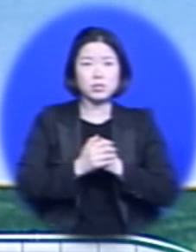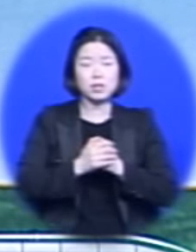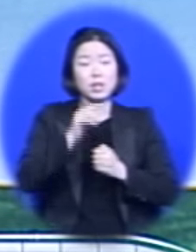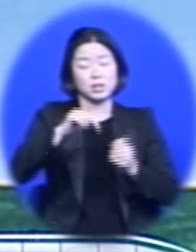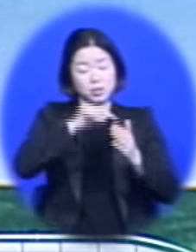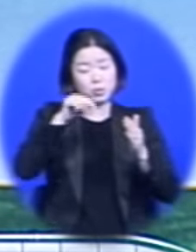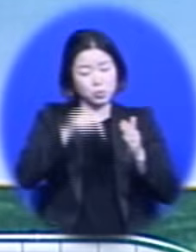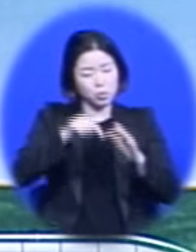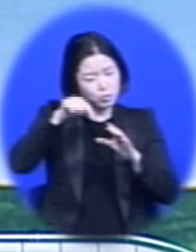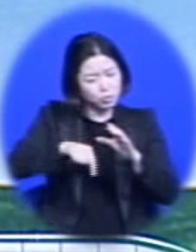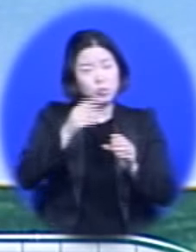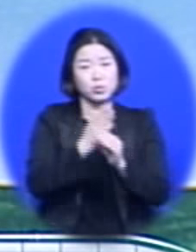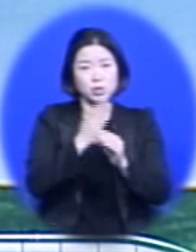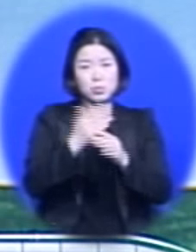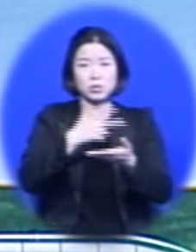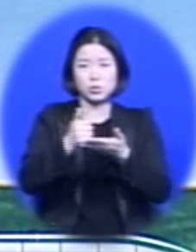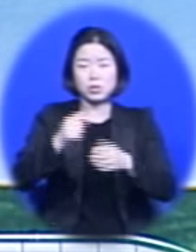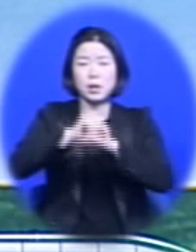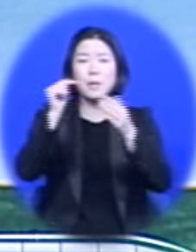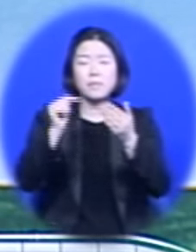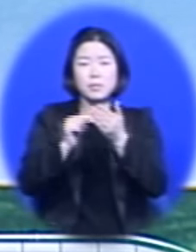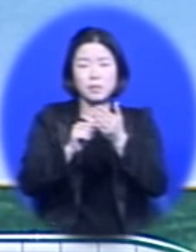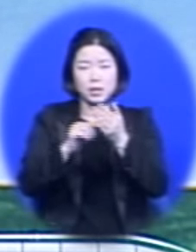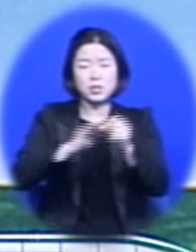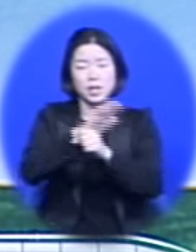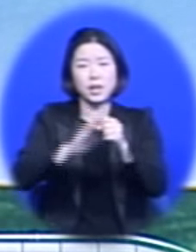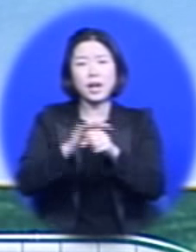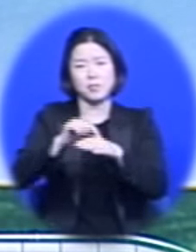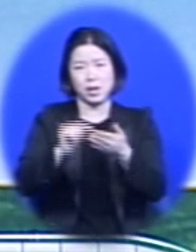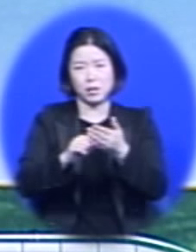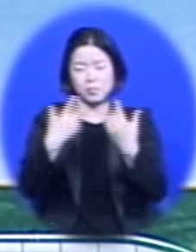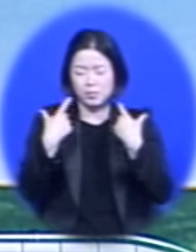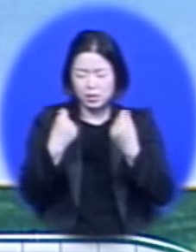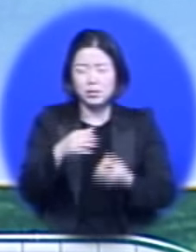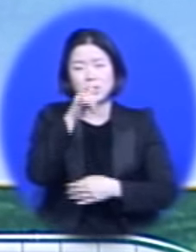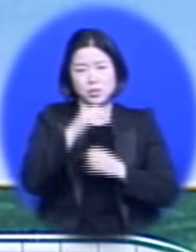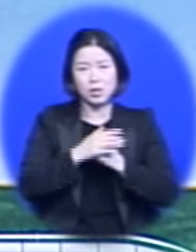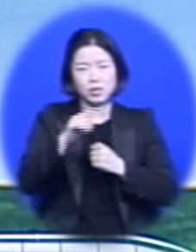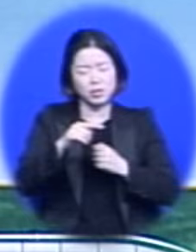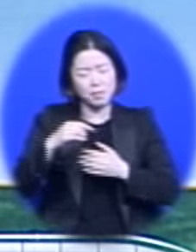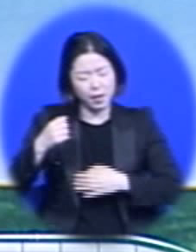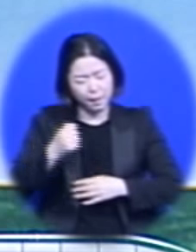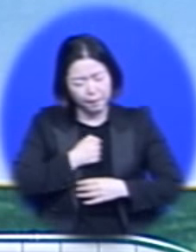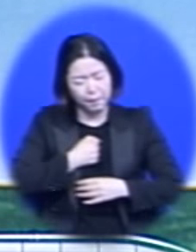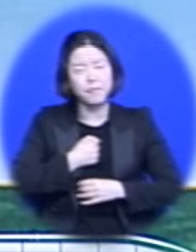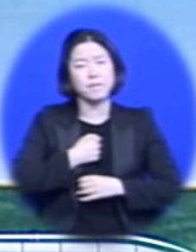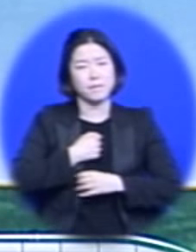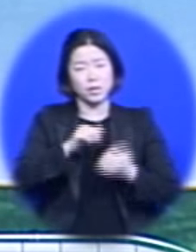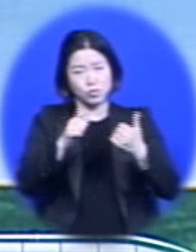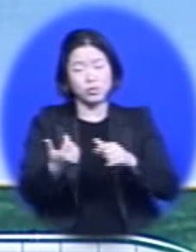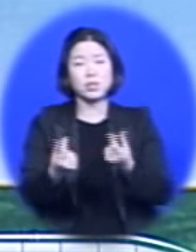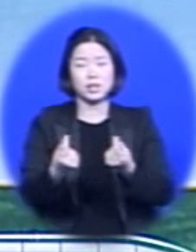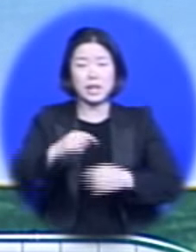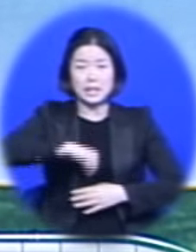그 속마음 중심에는 주님을 사랑하는 마음이 여전히 있었어요. 그렇게 미칠 것 같은 거예요. 자기